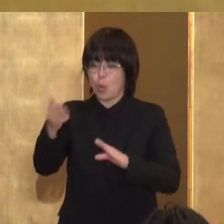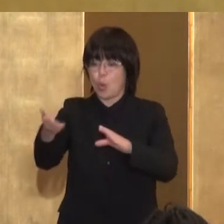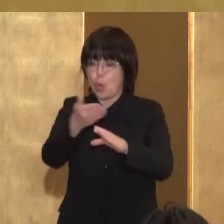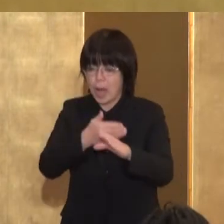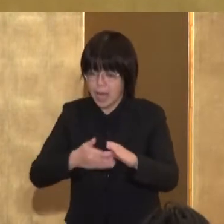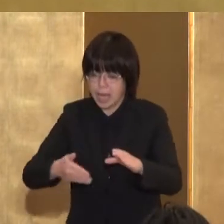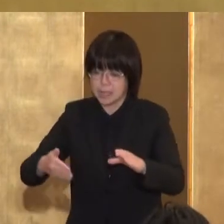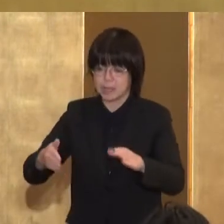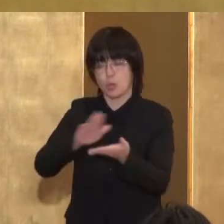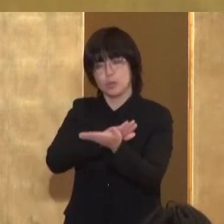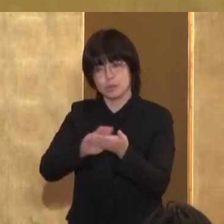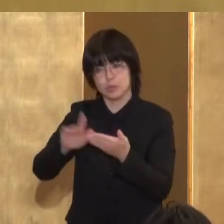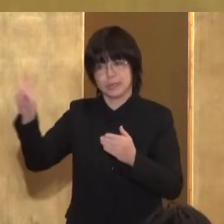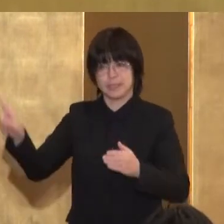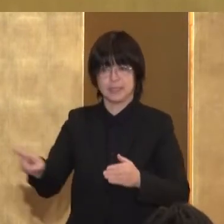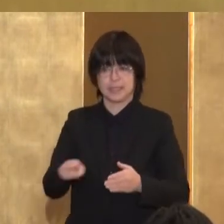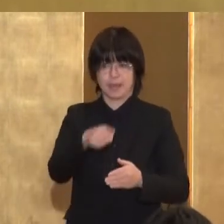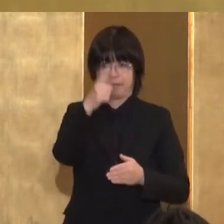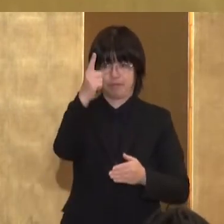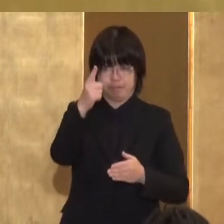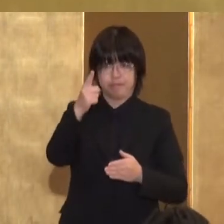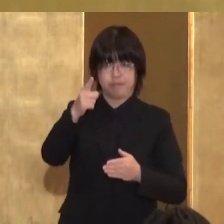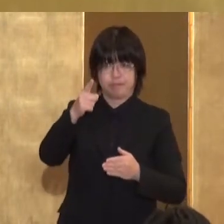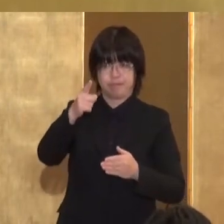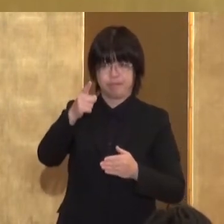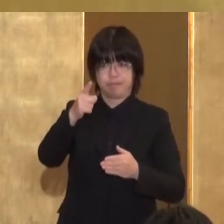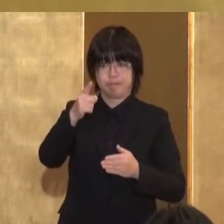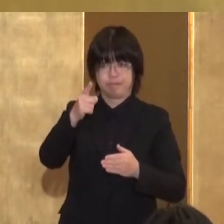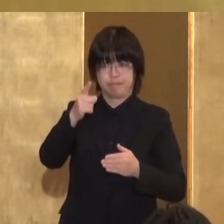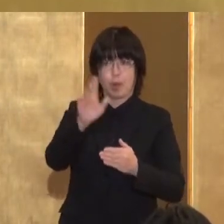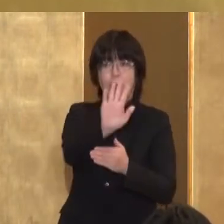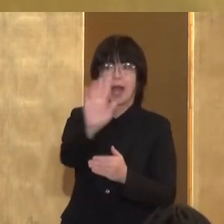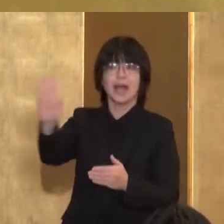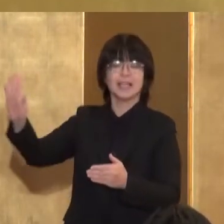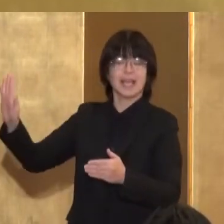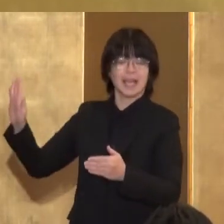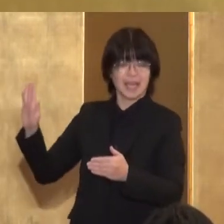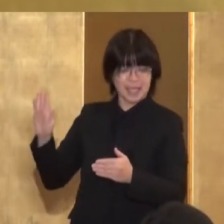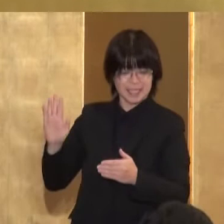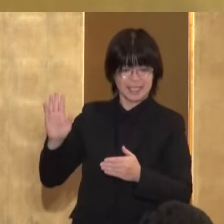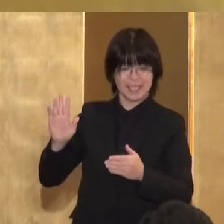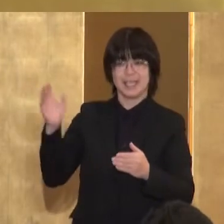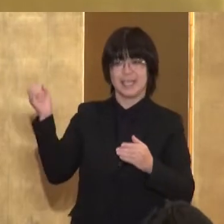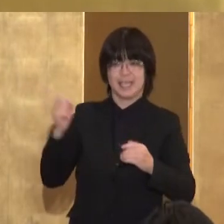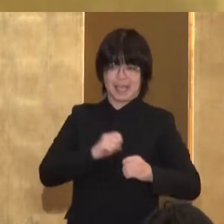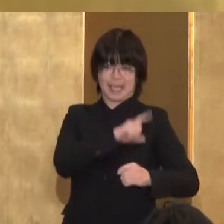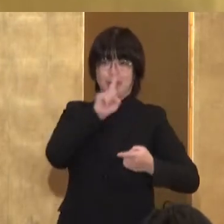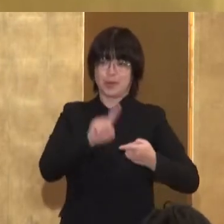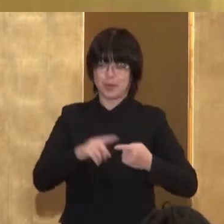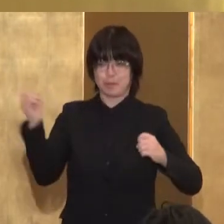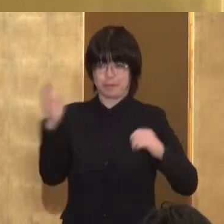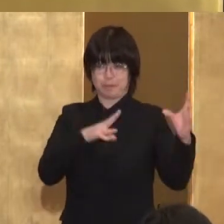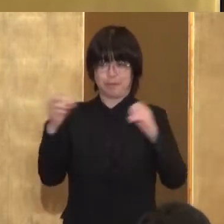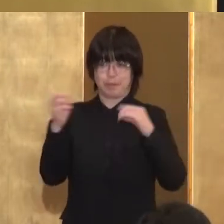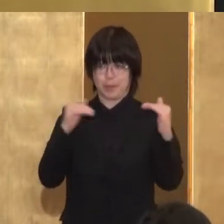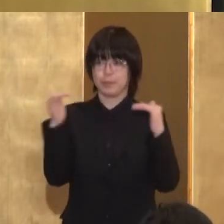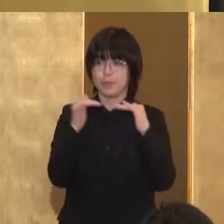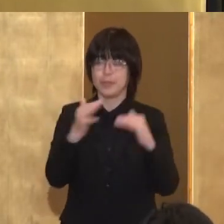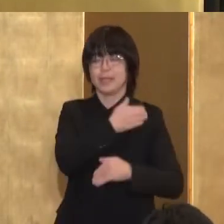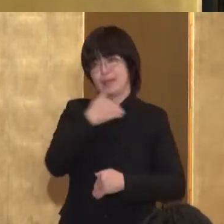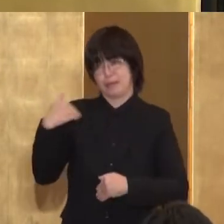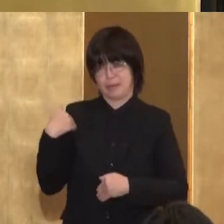然を背景にですね、胸襟を開いた活発な議論を行うことができ